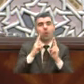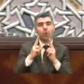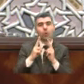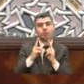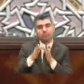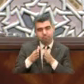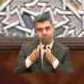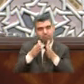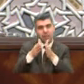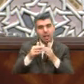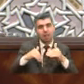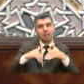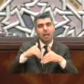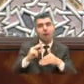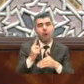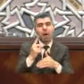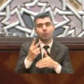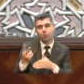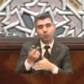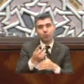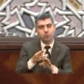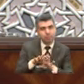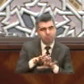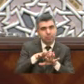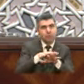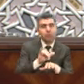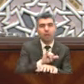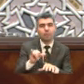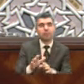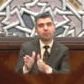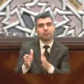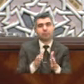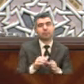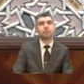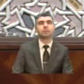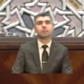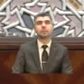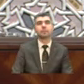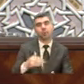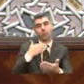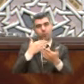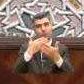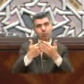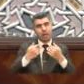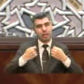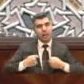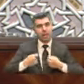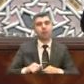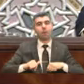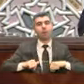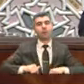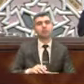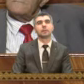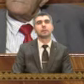النواب المحترمين من فريق العدالة والتنمية، فلأحدهم الكلمة. تفضلوا سيد النائب. شكرا سيد الرئيس. سيد الوزير